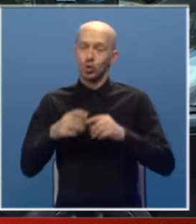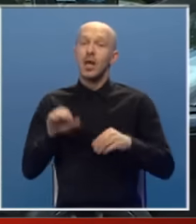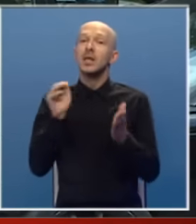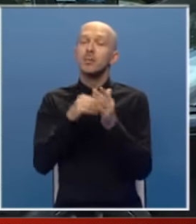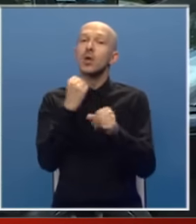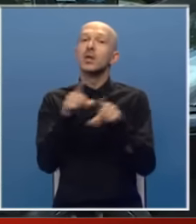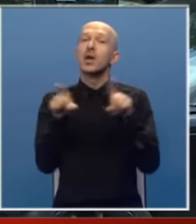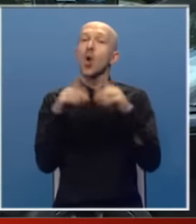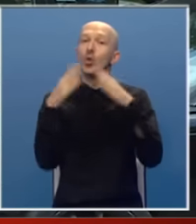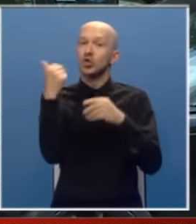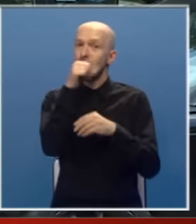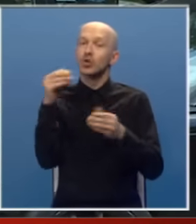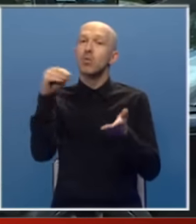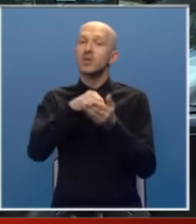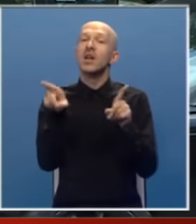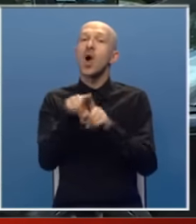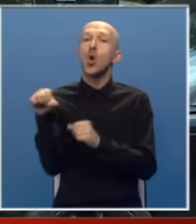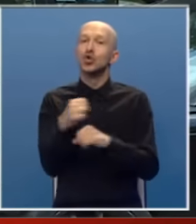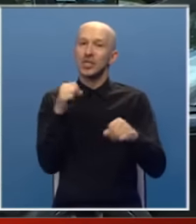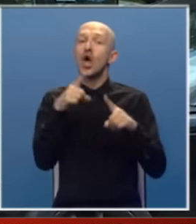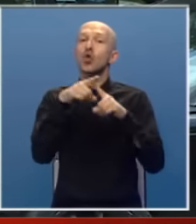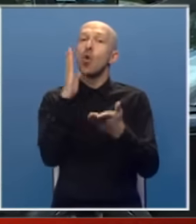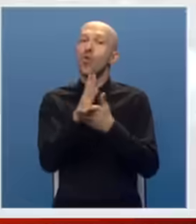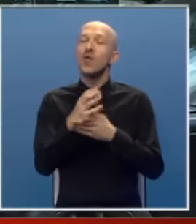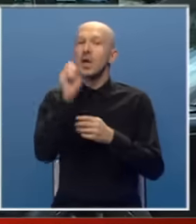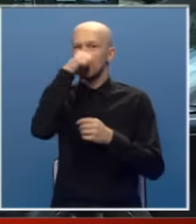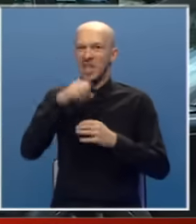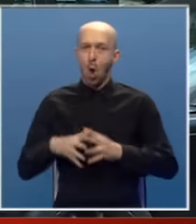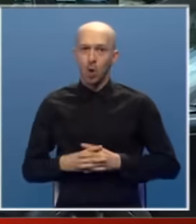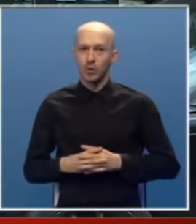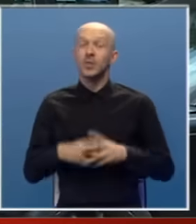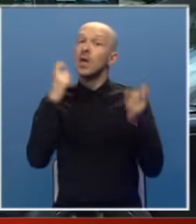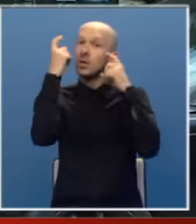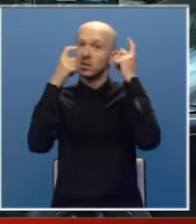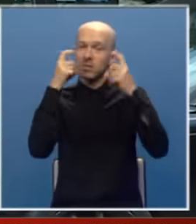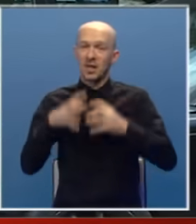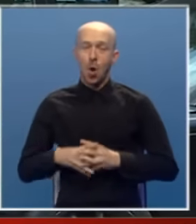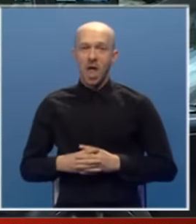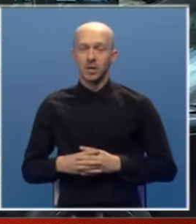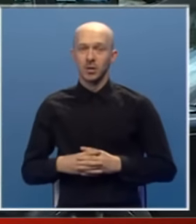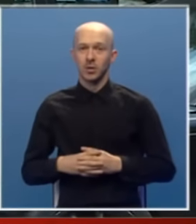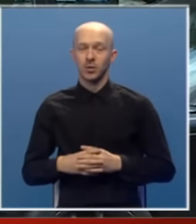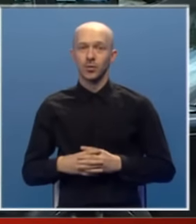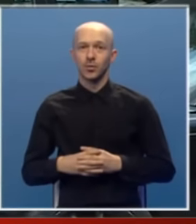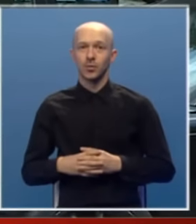Trebao raditi kao kućni majstor, postavljan je kao čistač. To je njega uvijek izjedalo. Smatrao je